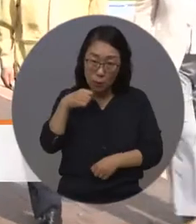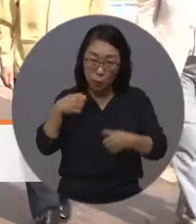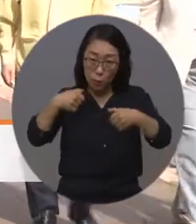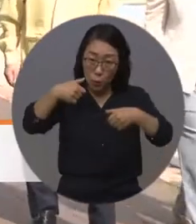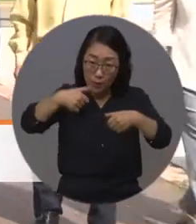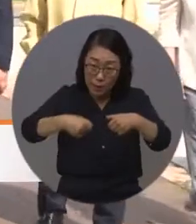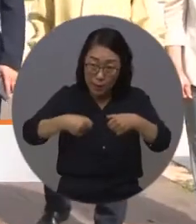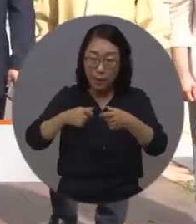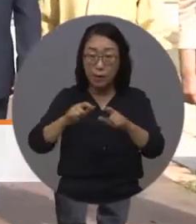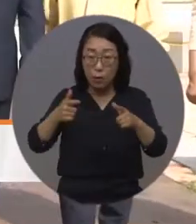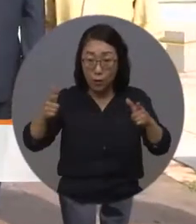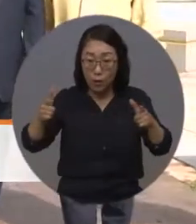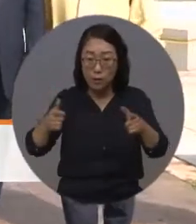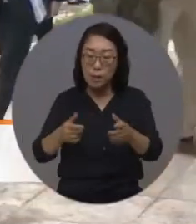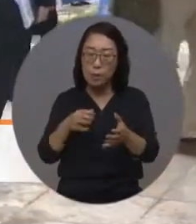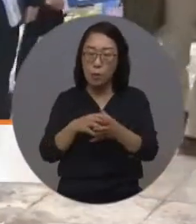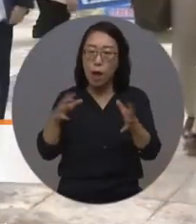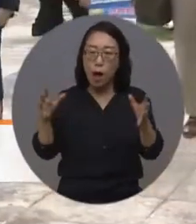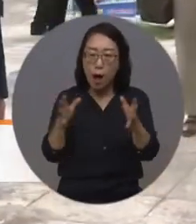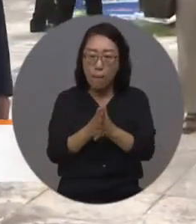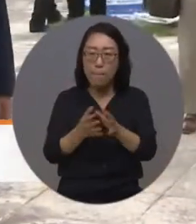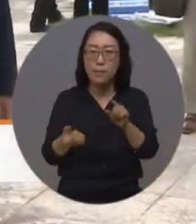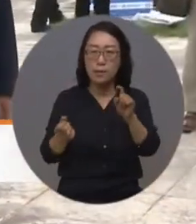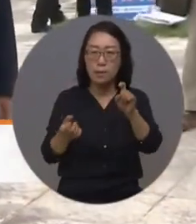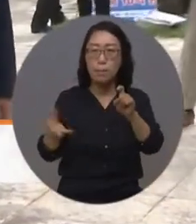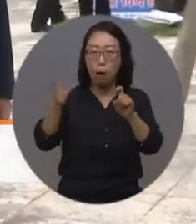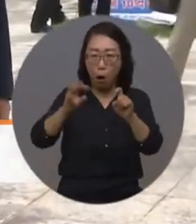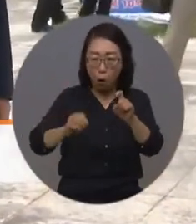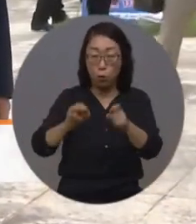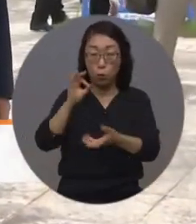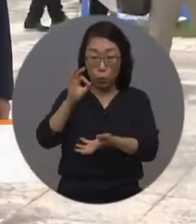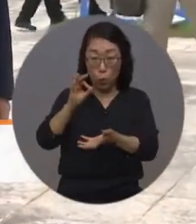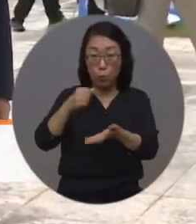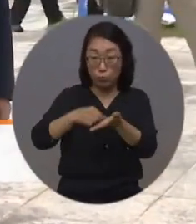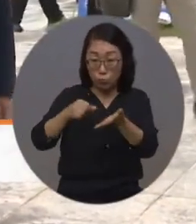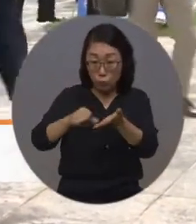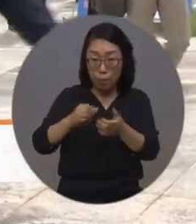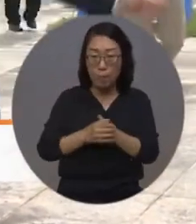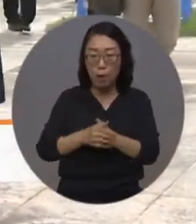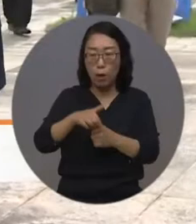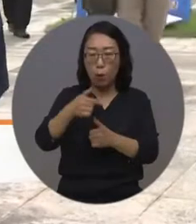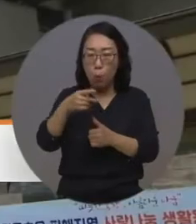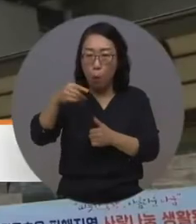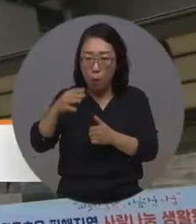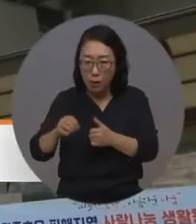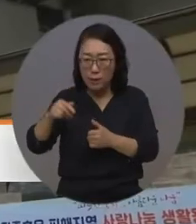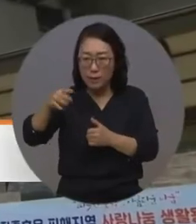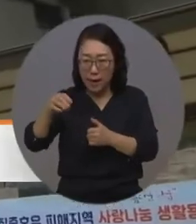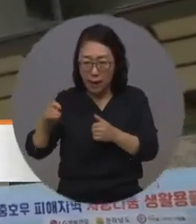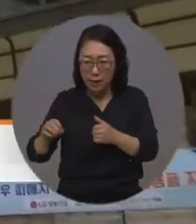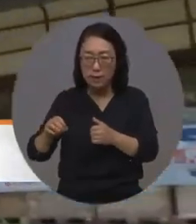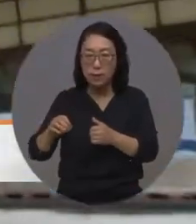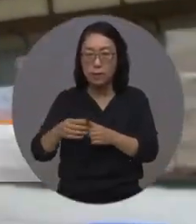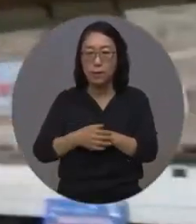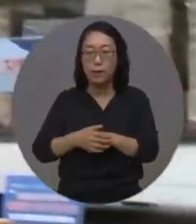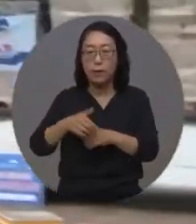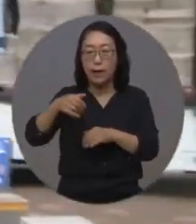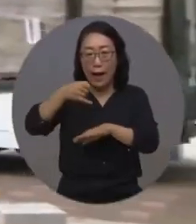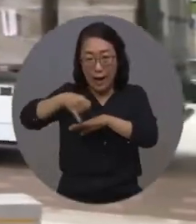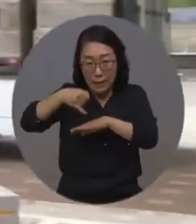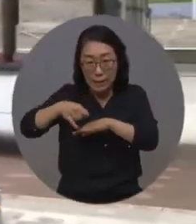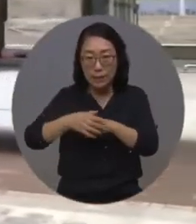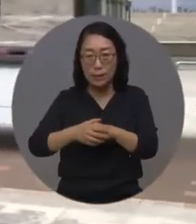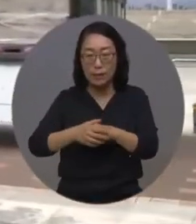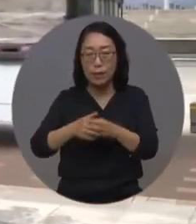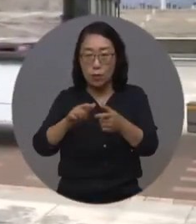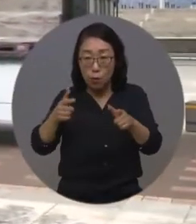생활용품 10억원 상당의 물품을 집중호우 피해 지역인 고은과 장흥 강진 해남 진도 에